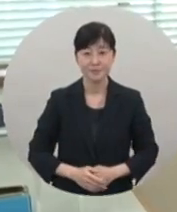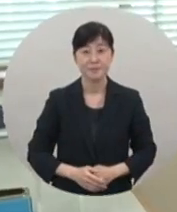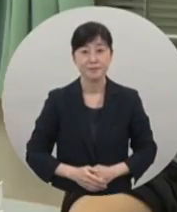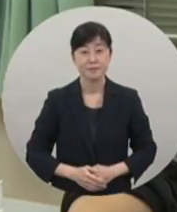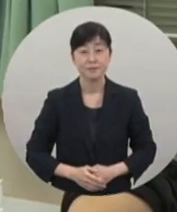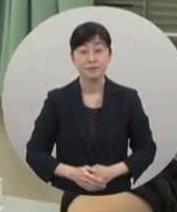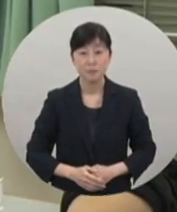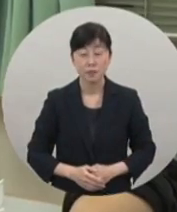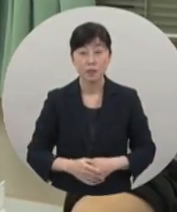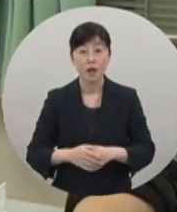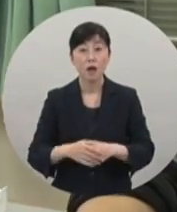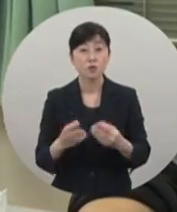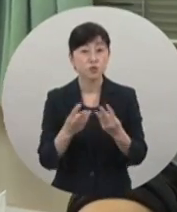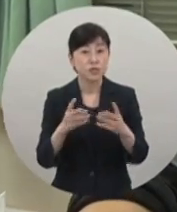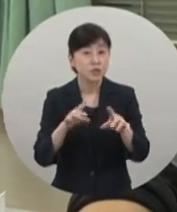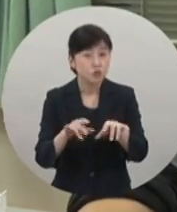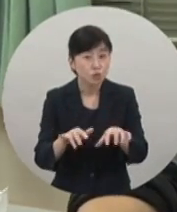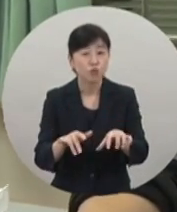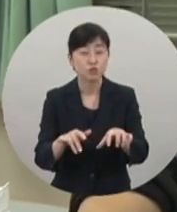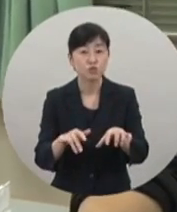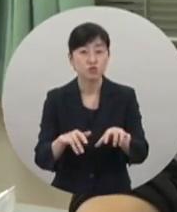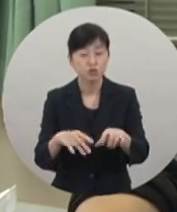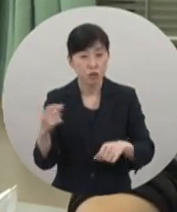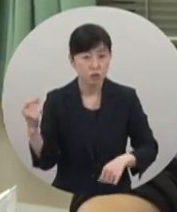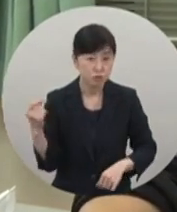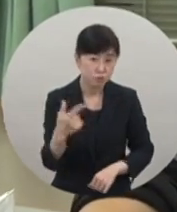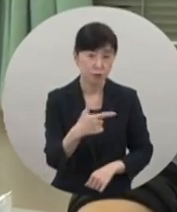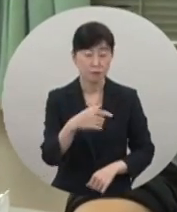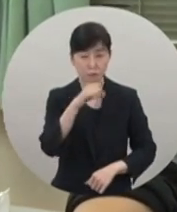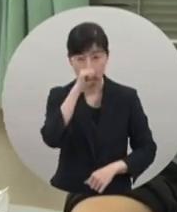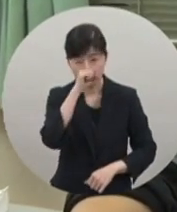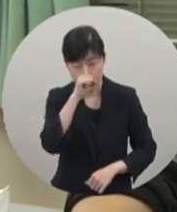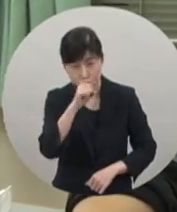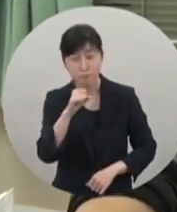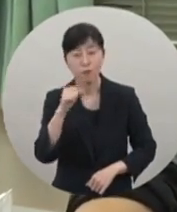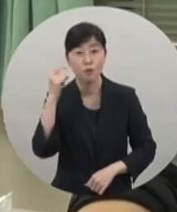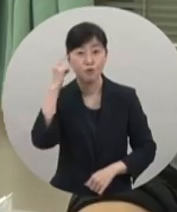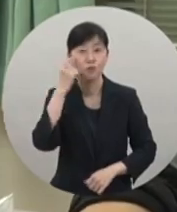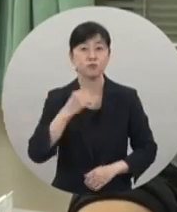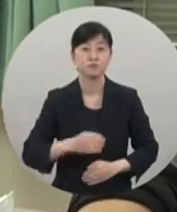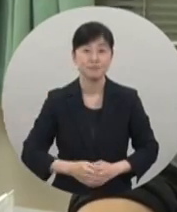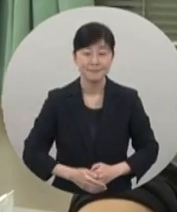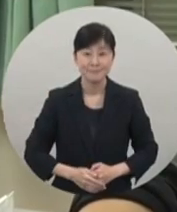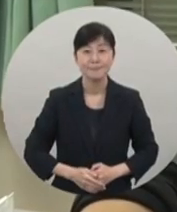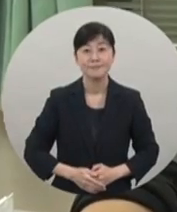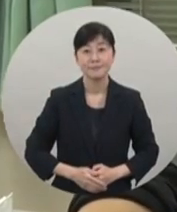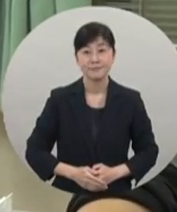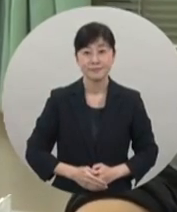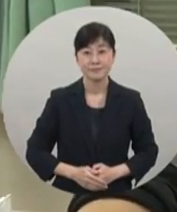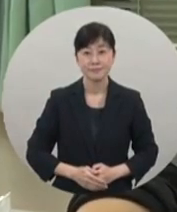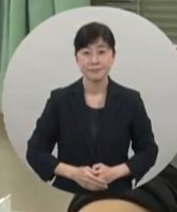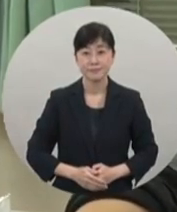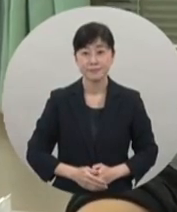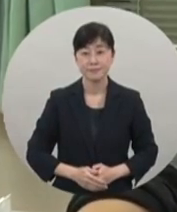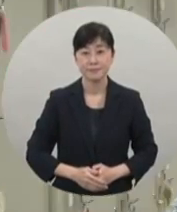い。 数値入力とかスピード速くなると思いますけ